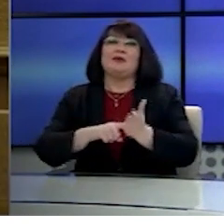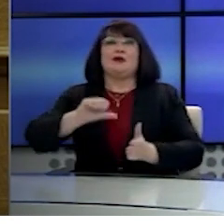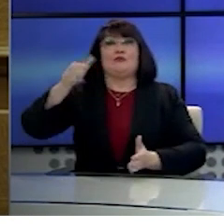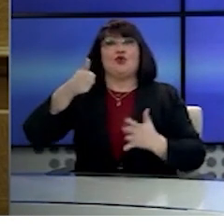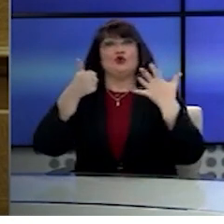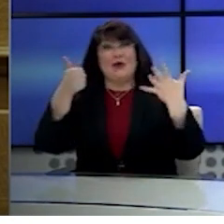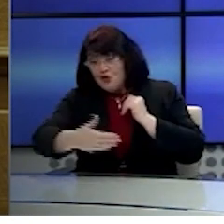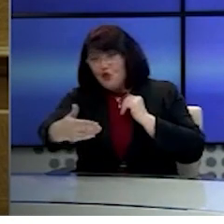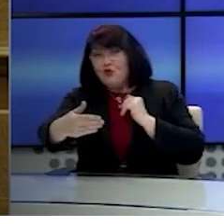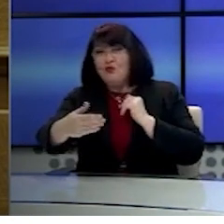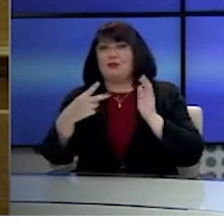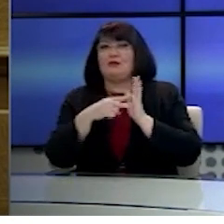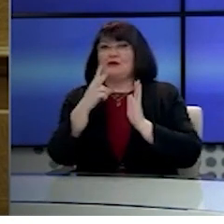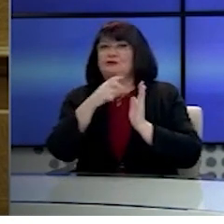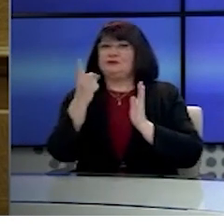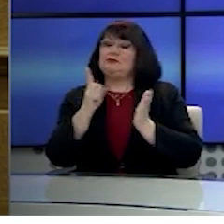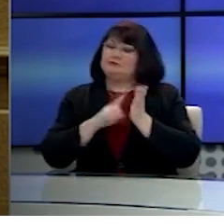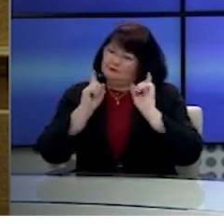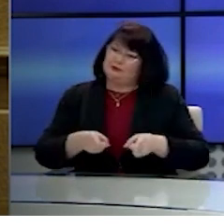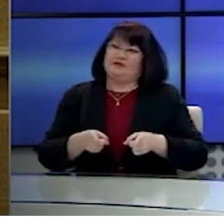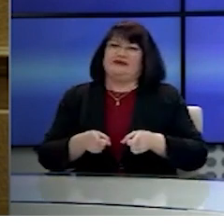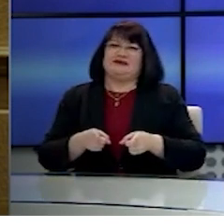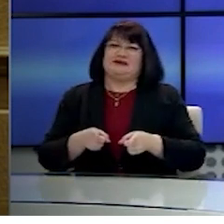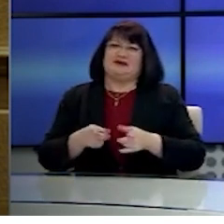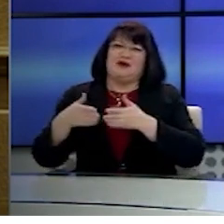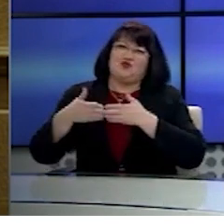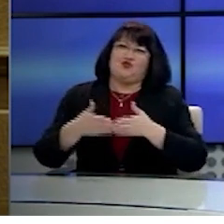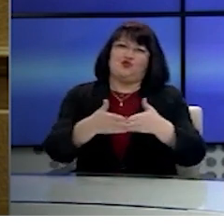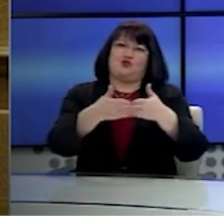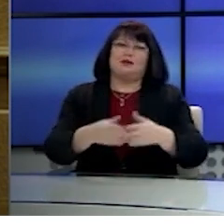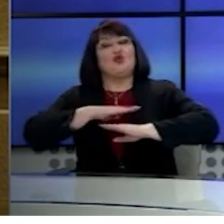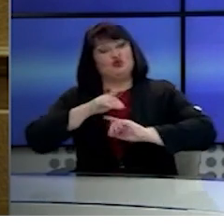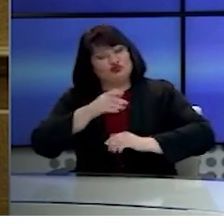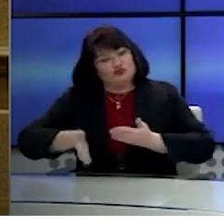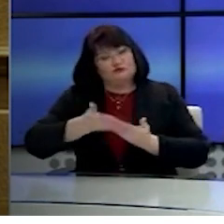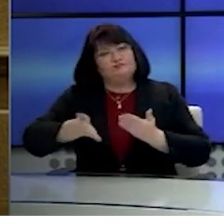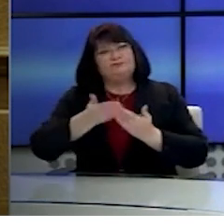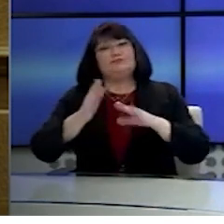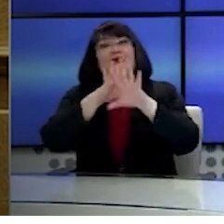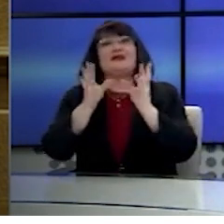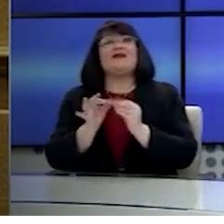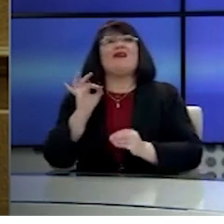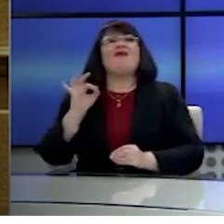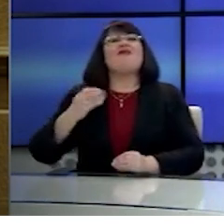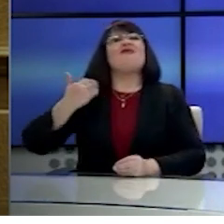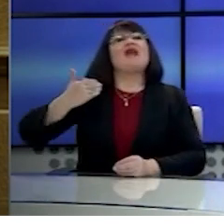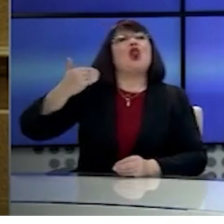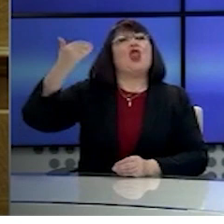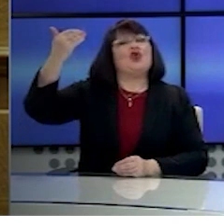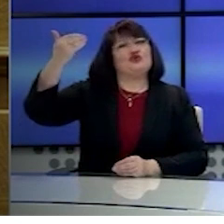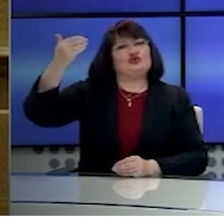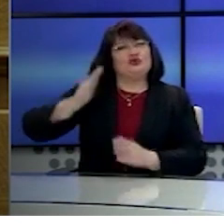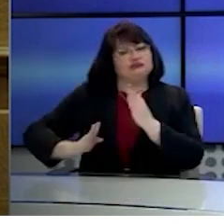του 2021. Και βέβαια προχωράμε και σε σημαντική ενίσχυση του στρατού Ξηράς. Συνολικά μιλάμε για ένα πολύ φιλόδοξο, μεγάλο